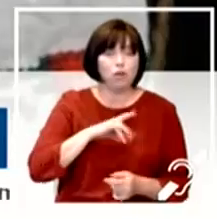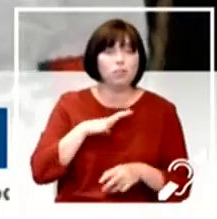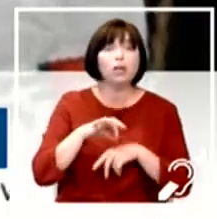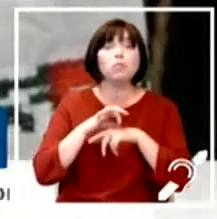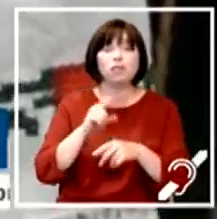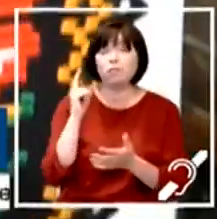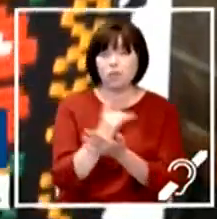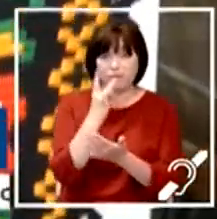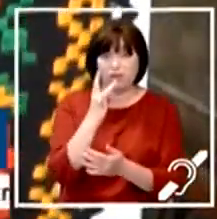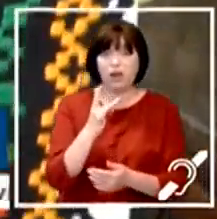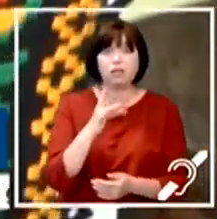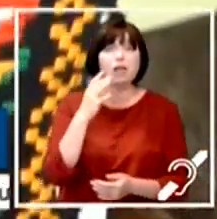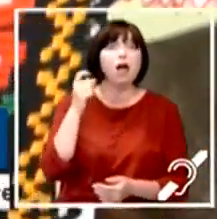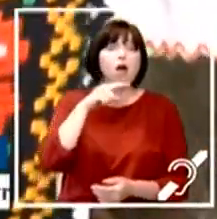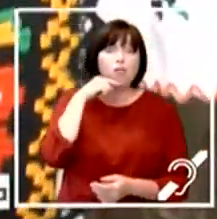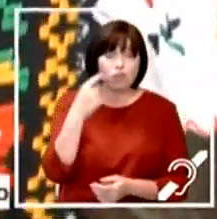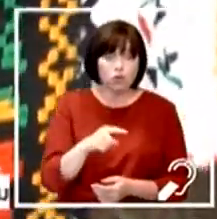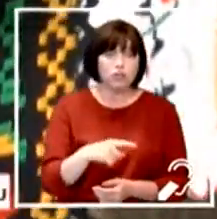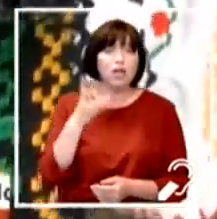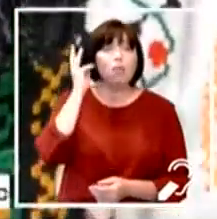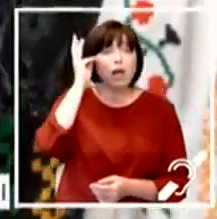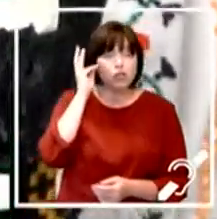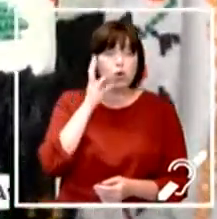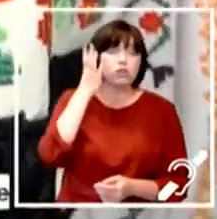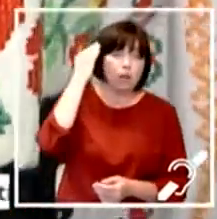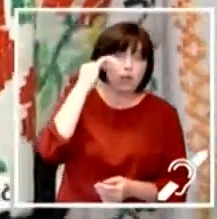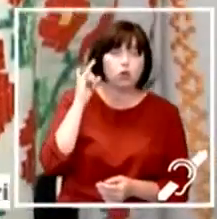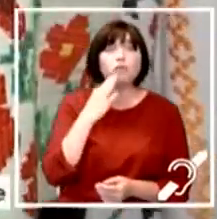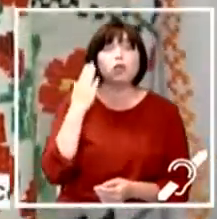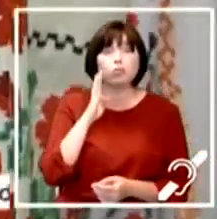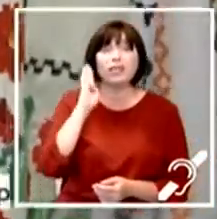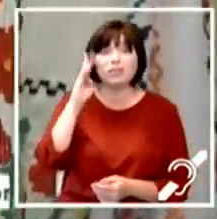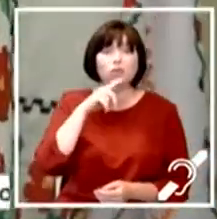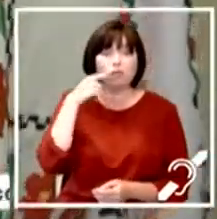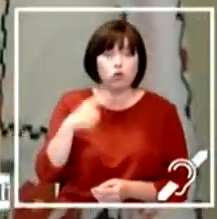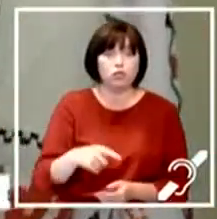premieră la Moscova de către ambasadele României și Republicii Moldova în Federația Rusă.